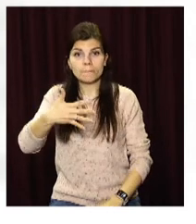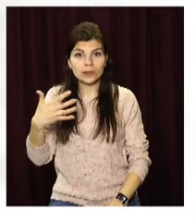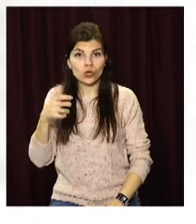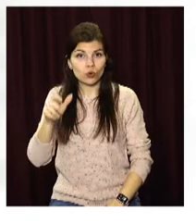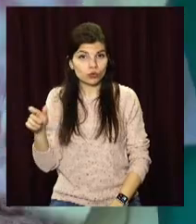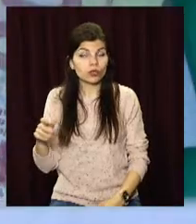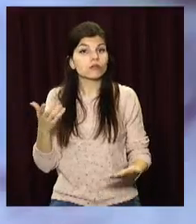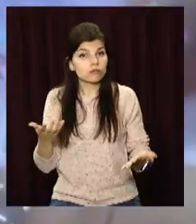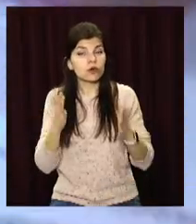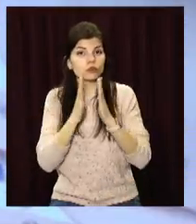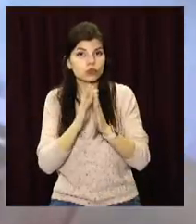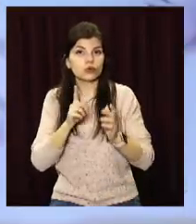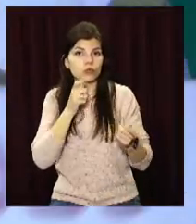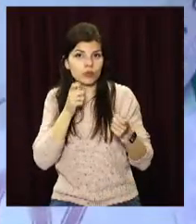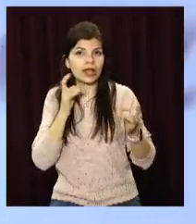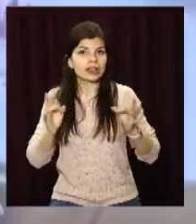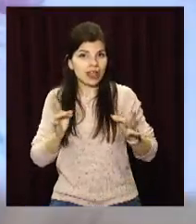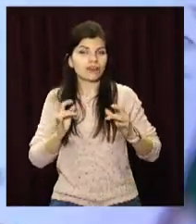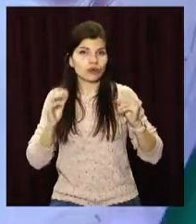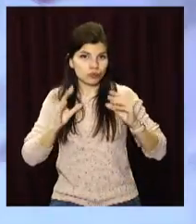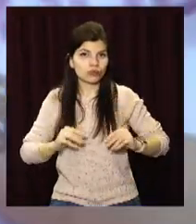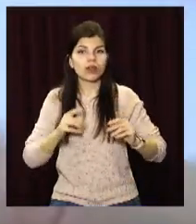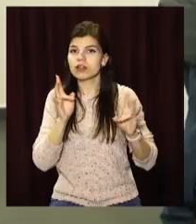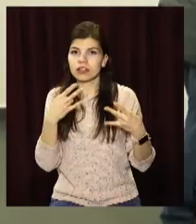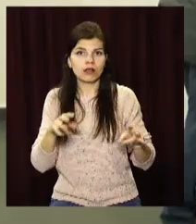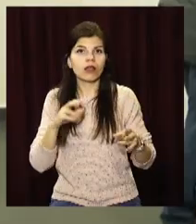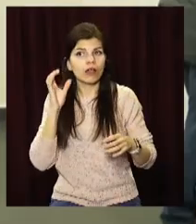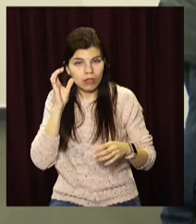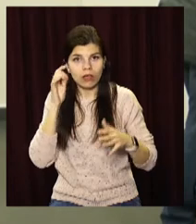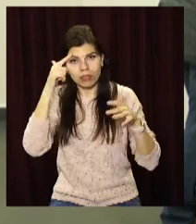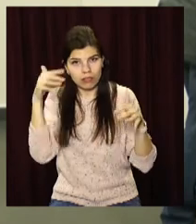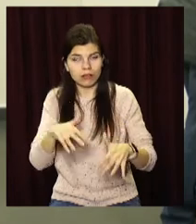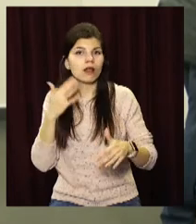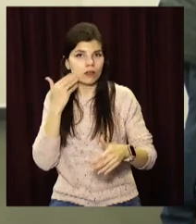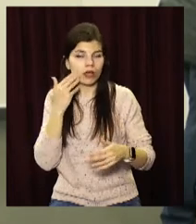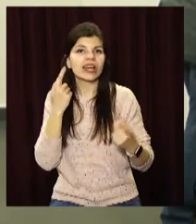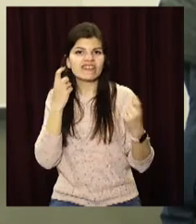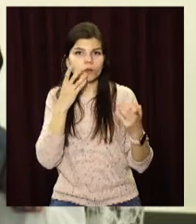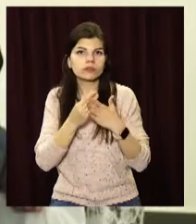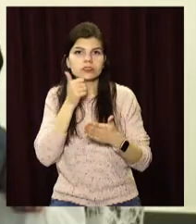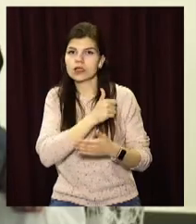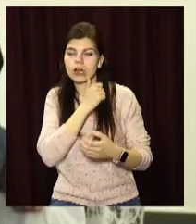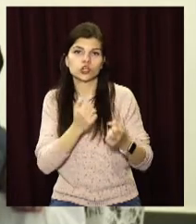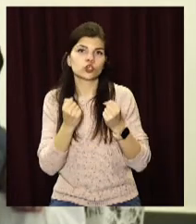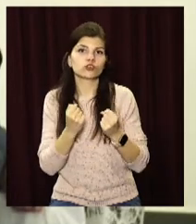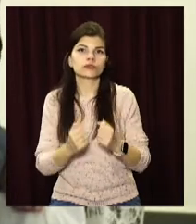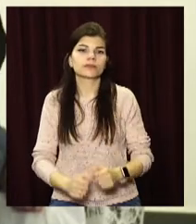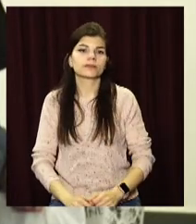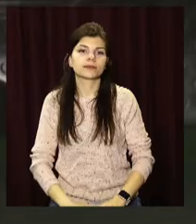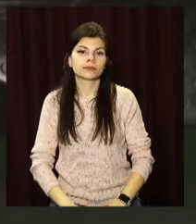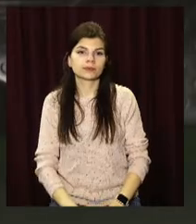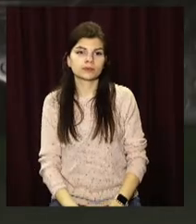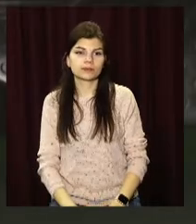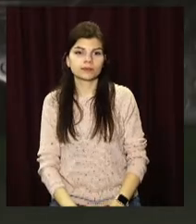дніпрян. Тож, аби зберегти гроші та нерви, не піддавайтеся на провокації та тримайте персональні дані в секреті. Марія Требушенко,